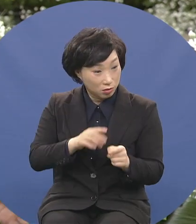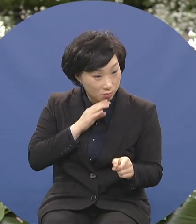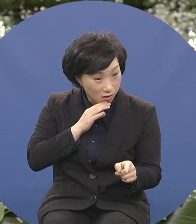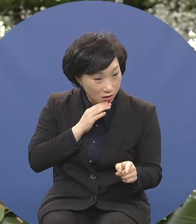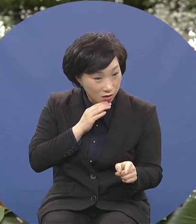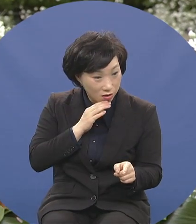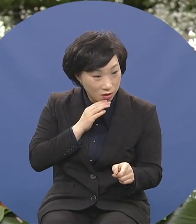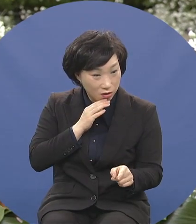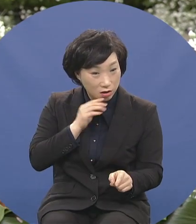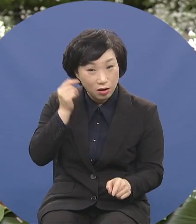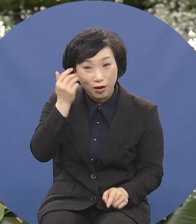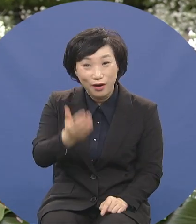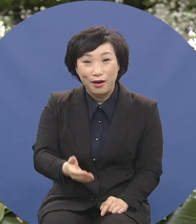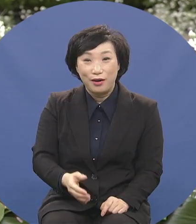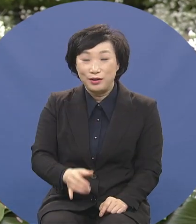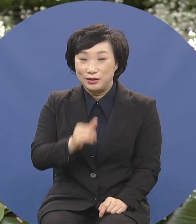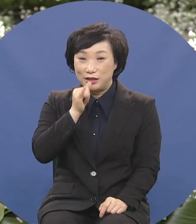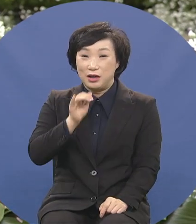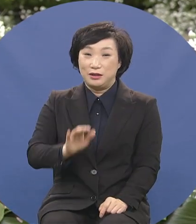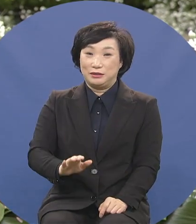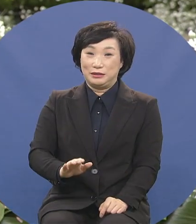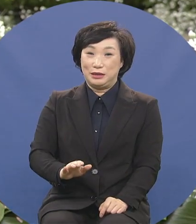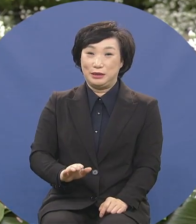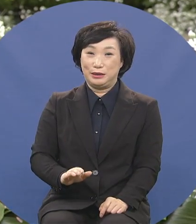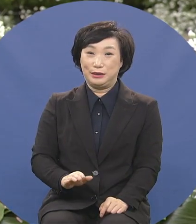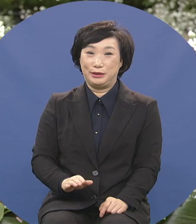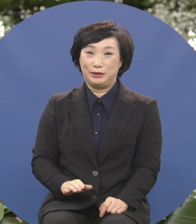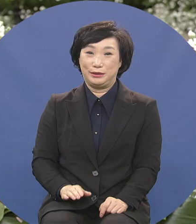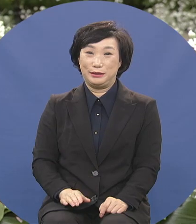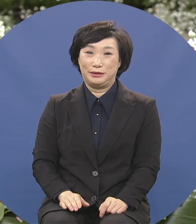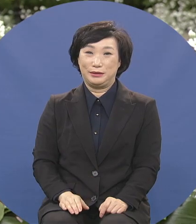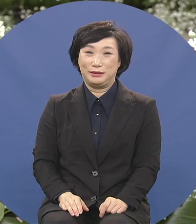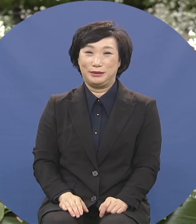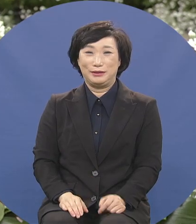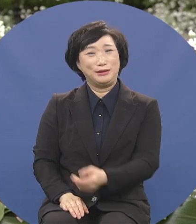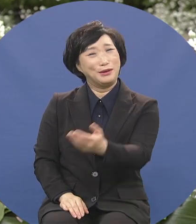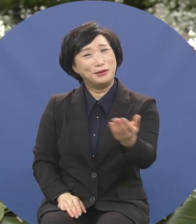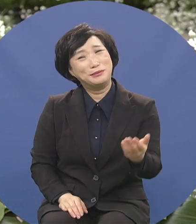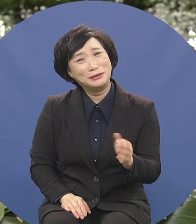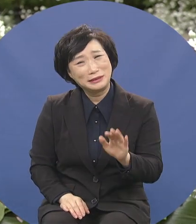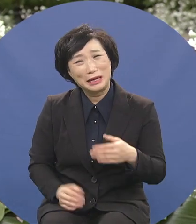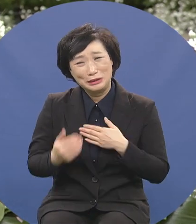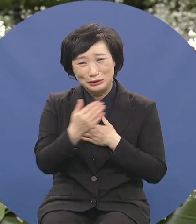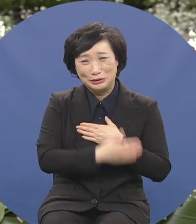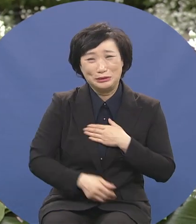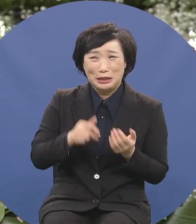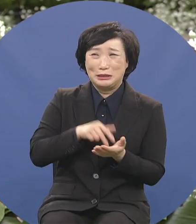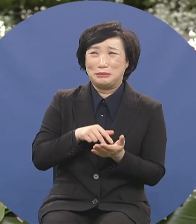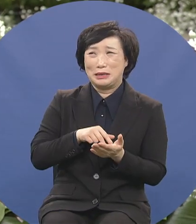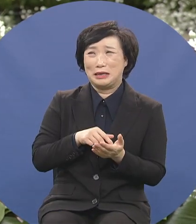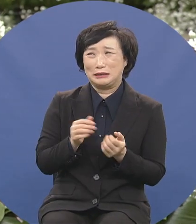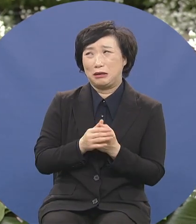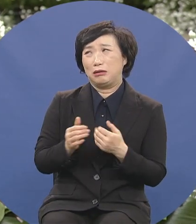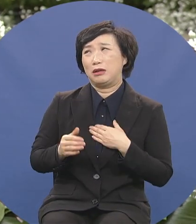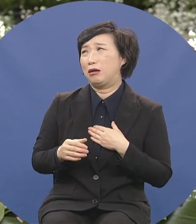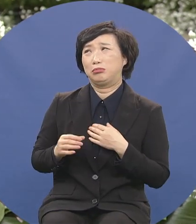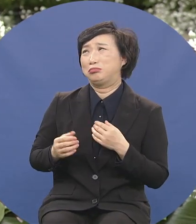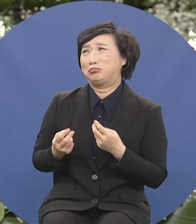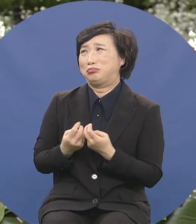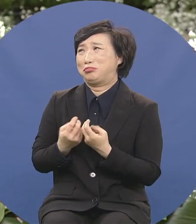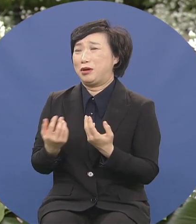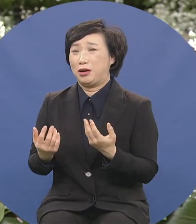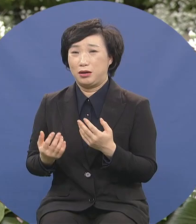그런데 알량한 육신의 사정 때문에 못했다.